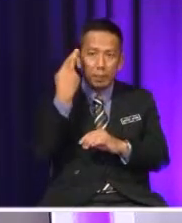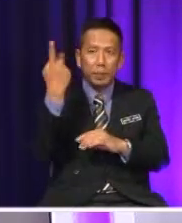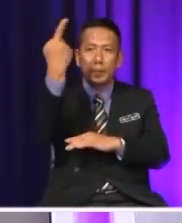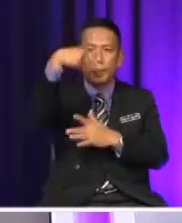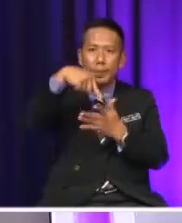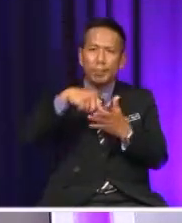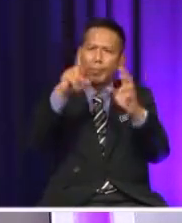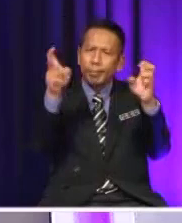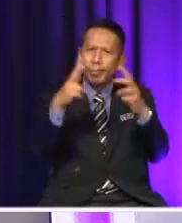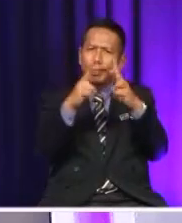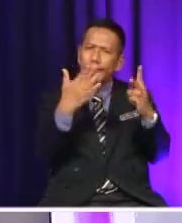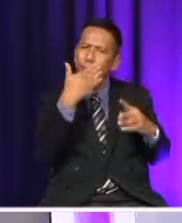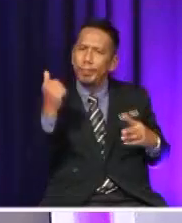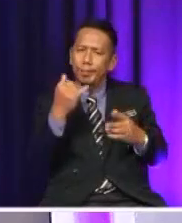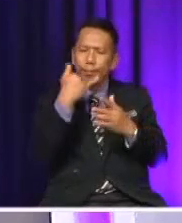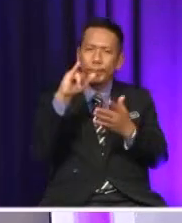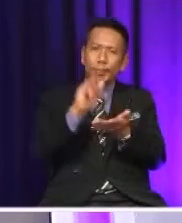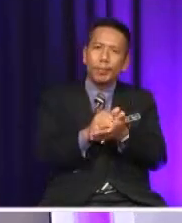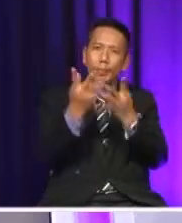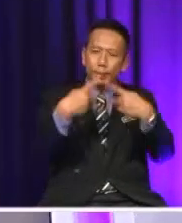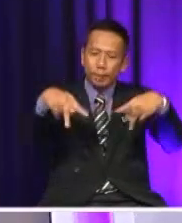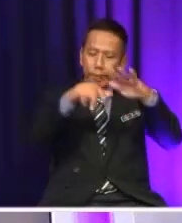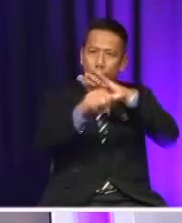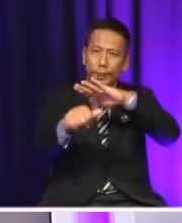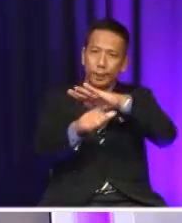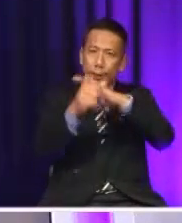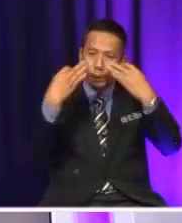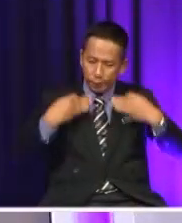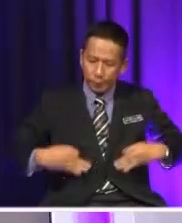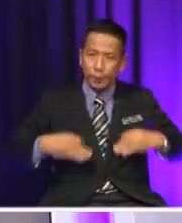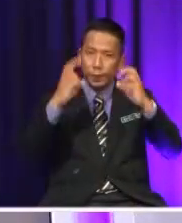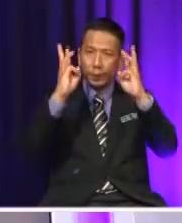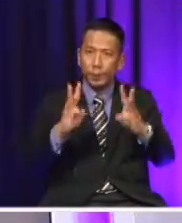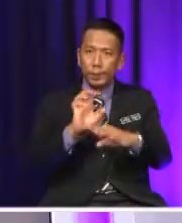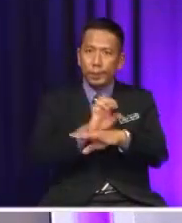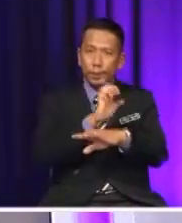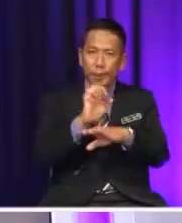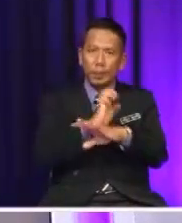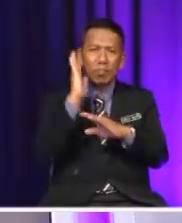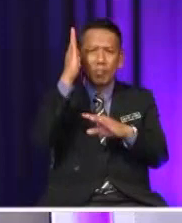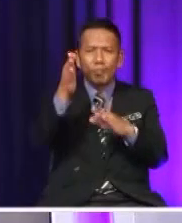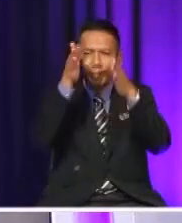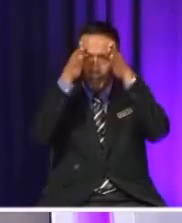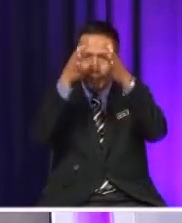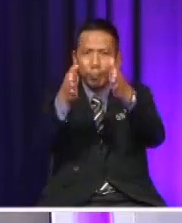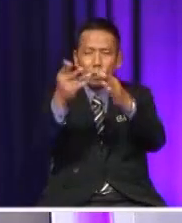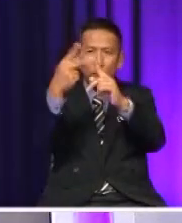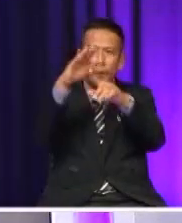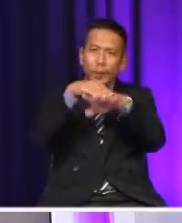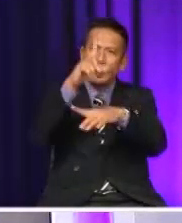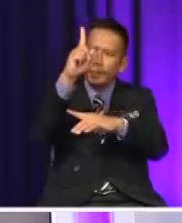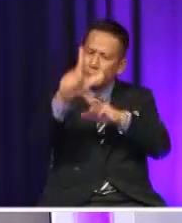juga sangat menarik yaitu keperluan asas fisikal warga emas kita akan memberikan fokus kepada